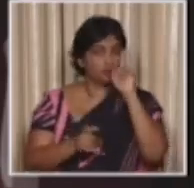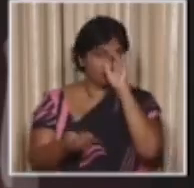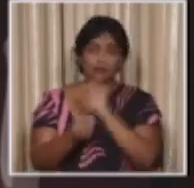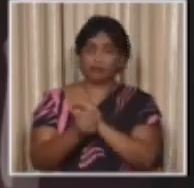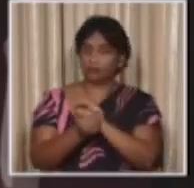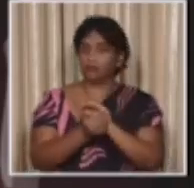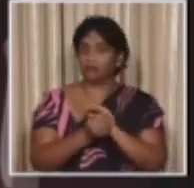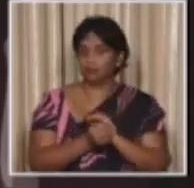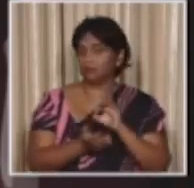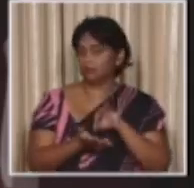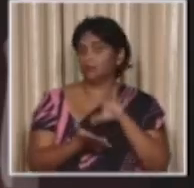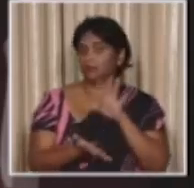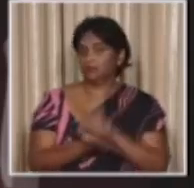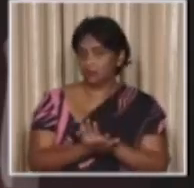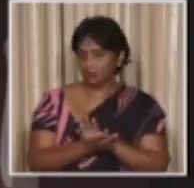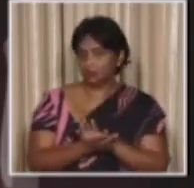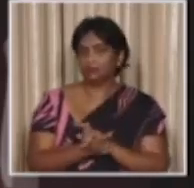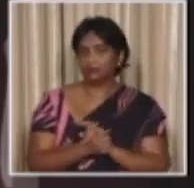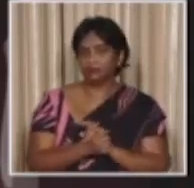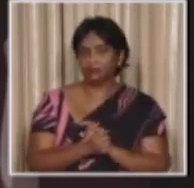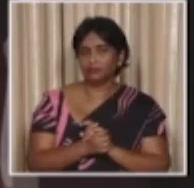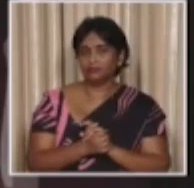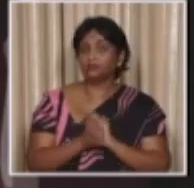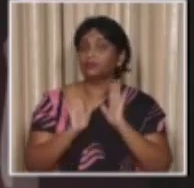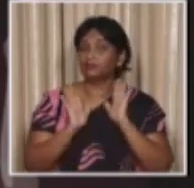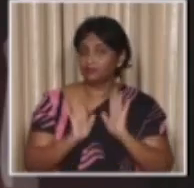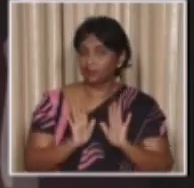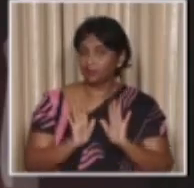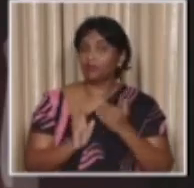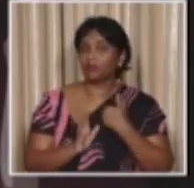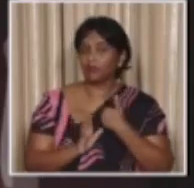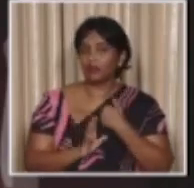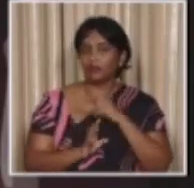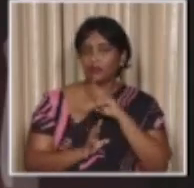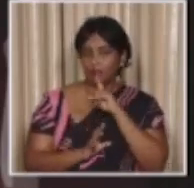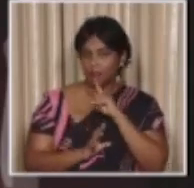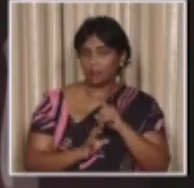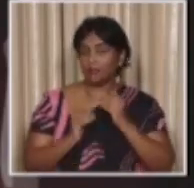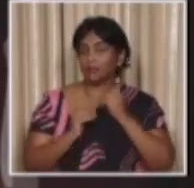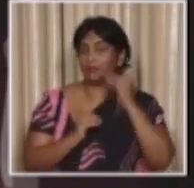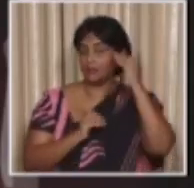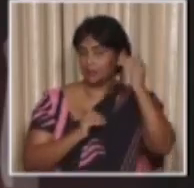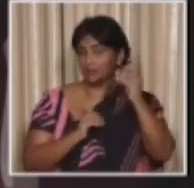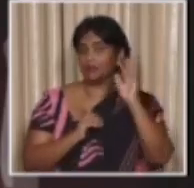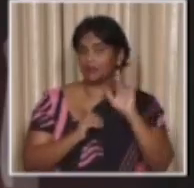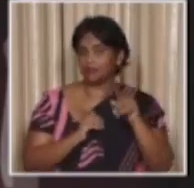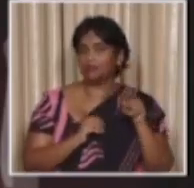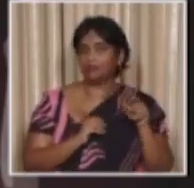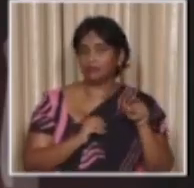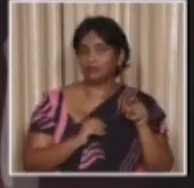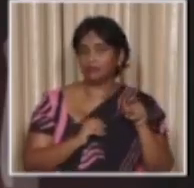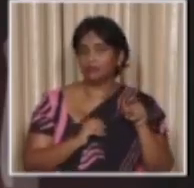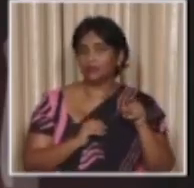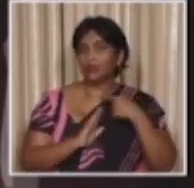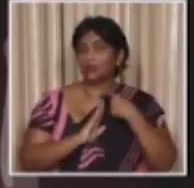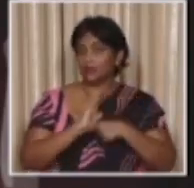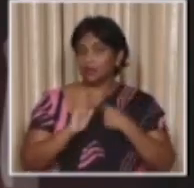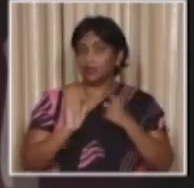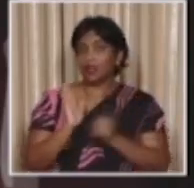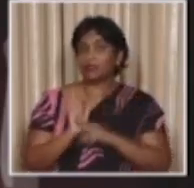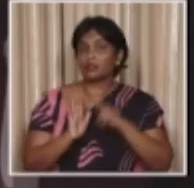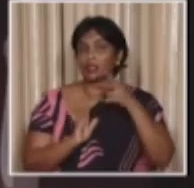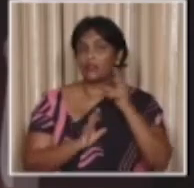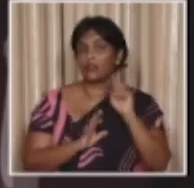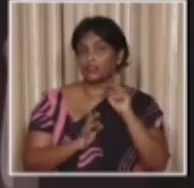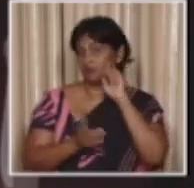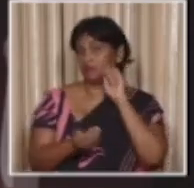ආරක්ෂා එක තහවුරු කරන්නට ඕන. හැබැයි හැබැයි මම කියනවා ඒකටත් වැඩිය උඩින් තියන්නට ඕන මේ රටේ ලක්ෂ